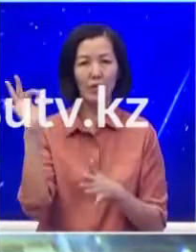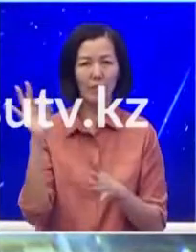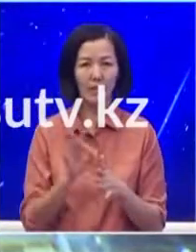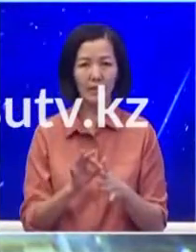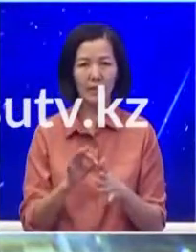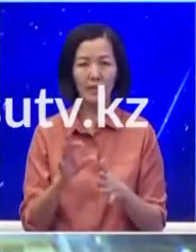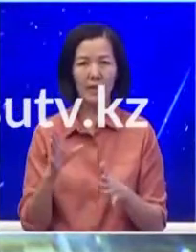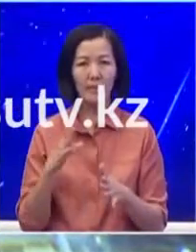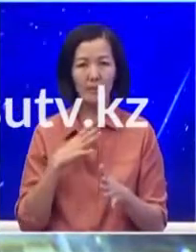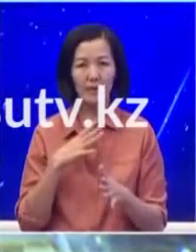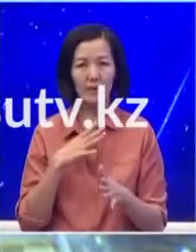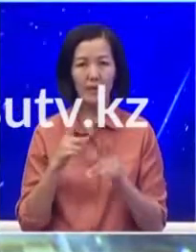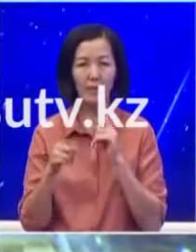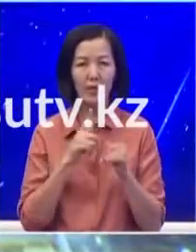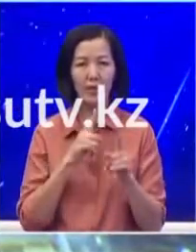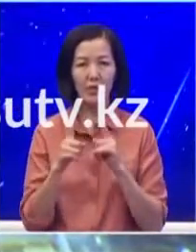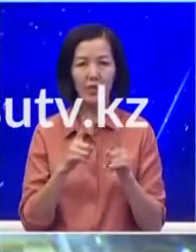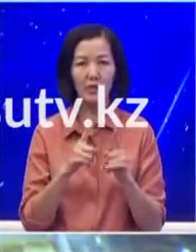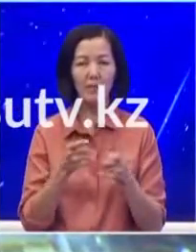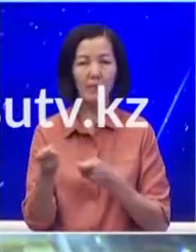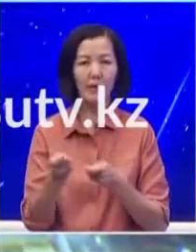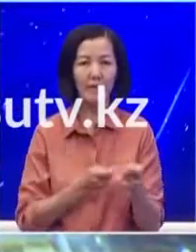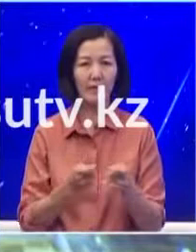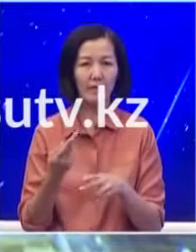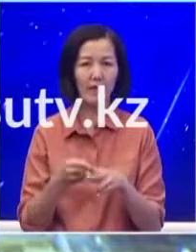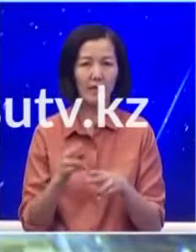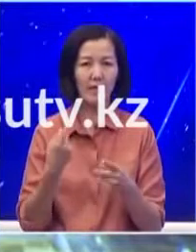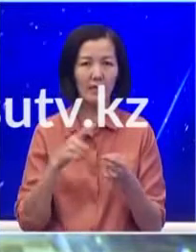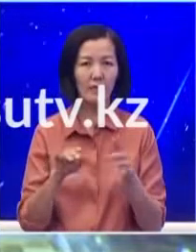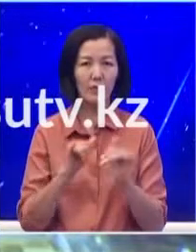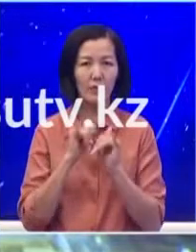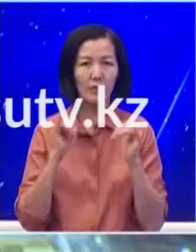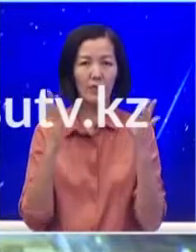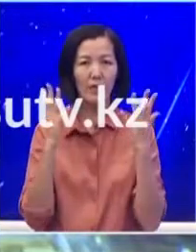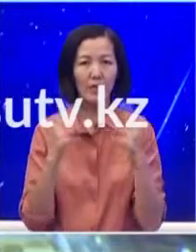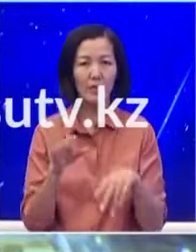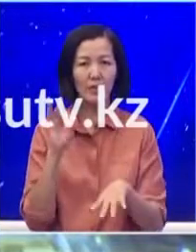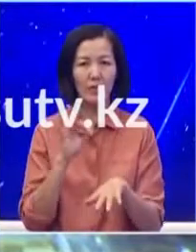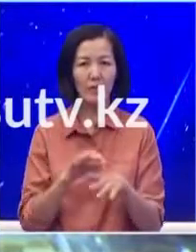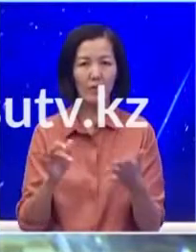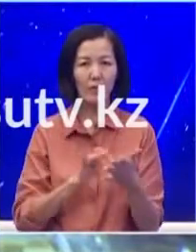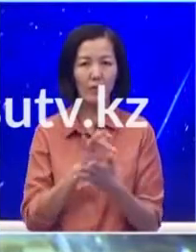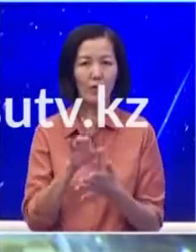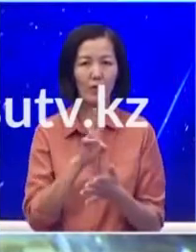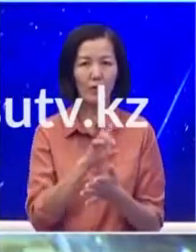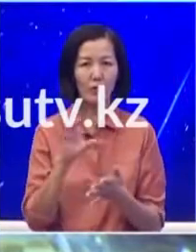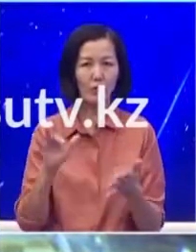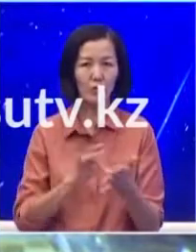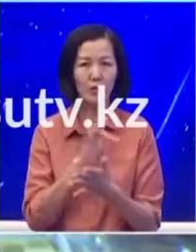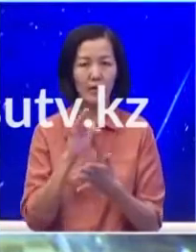4%. Как было отмечено на прошедшем заседании правительства, это связано с увеличением численности заболевших в городе